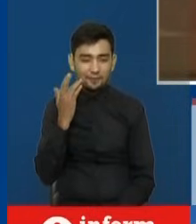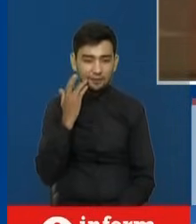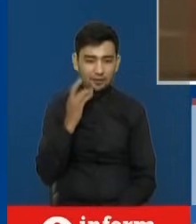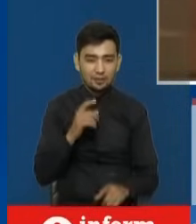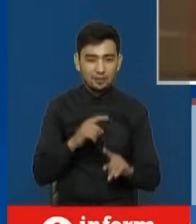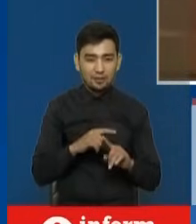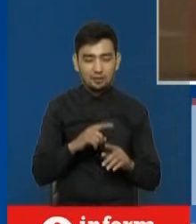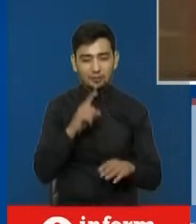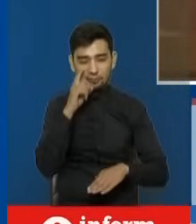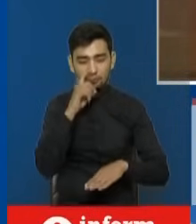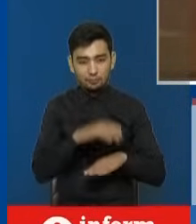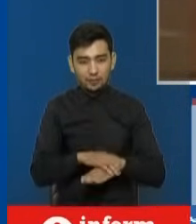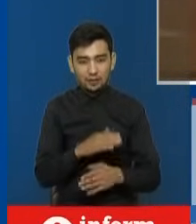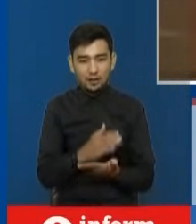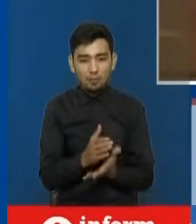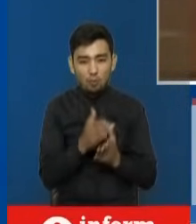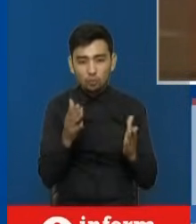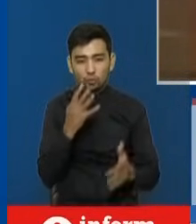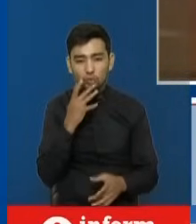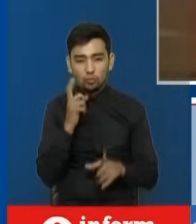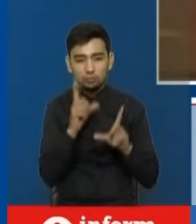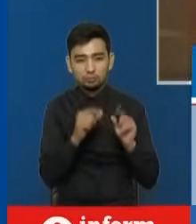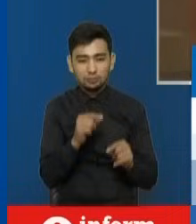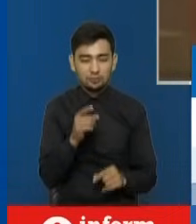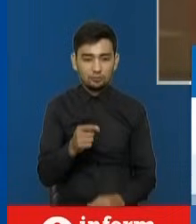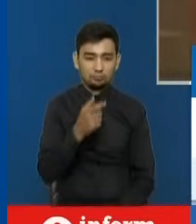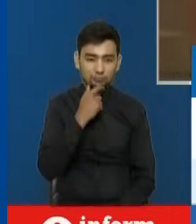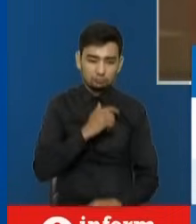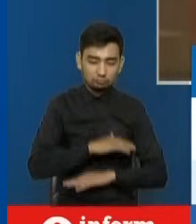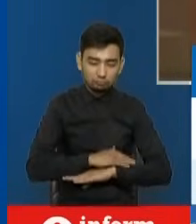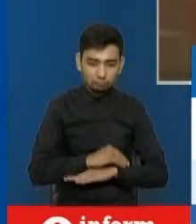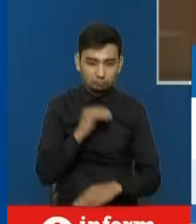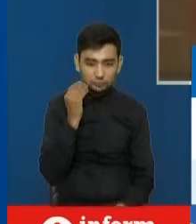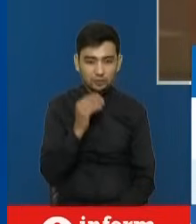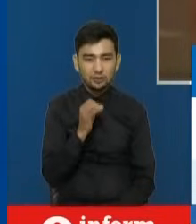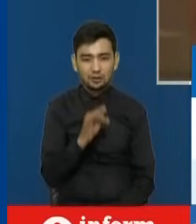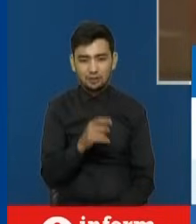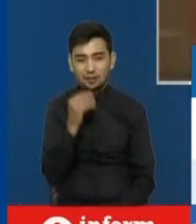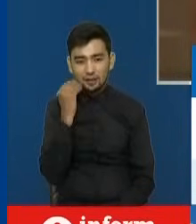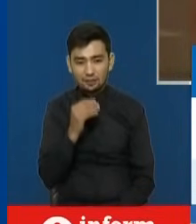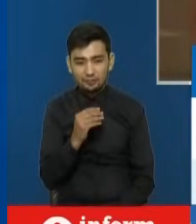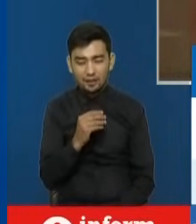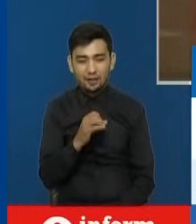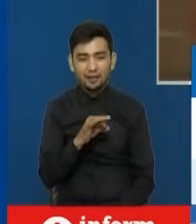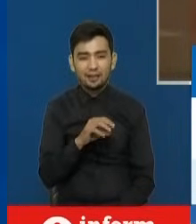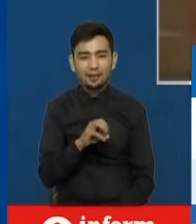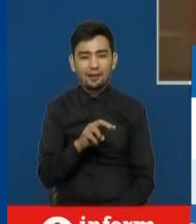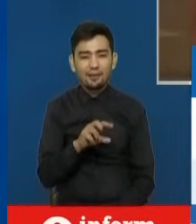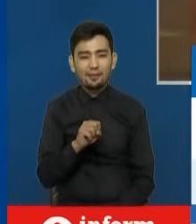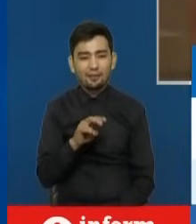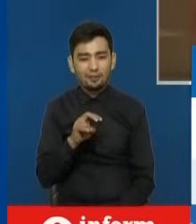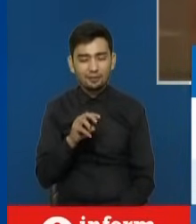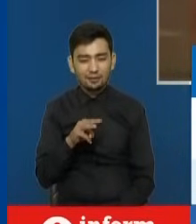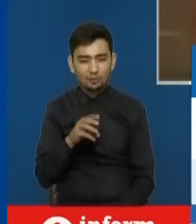отличают от подавляющего большинства туристов вот эта интеллигентность, их такое качество